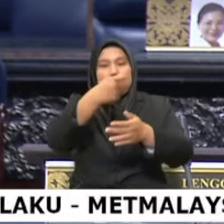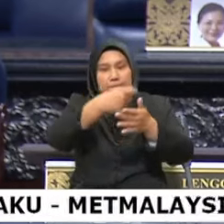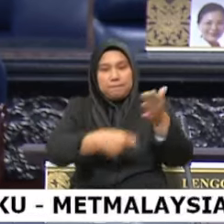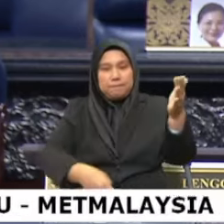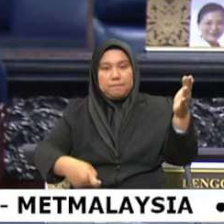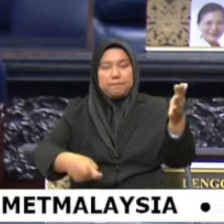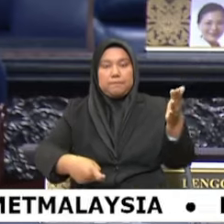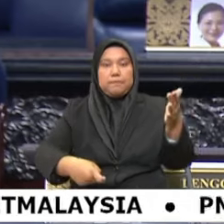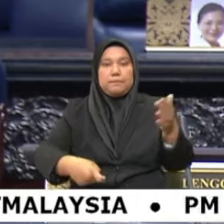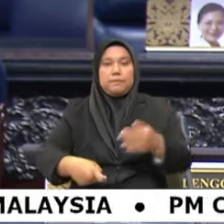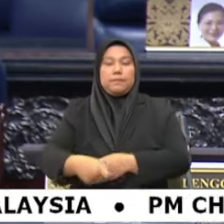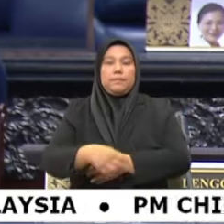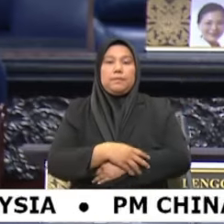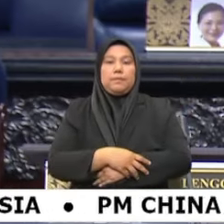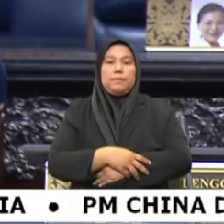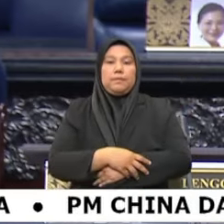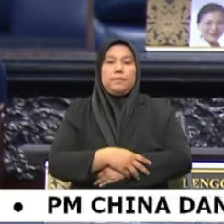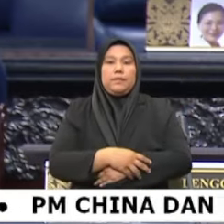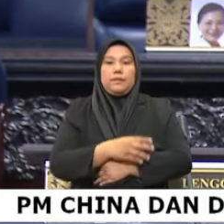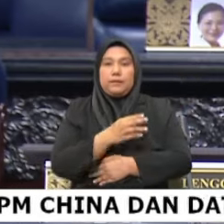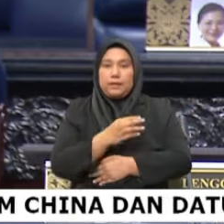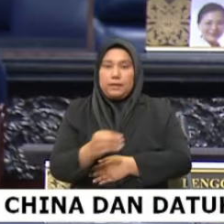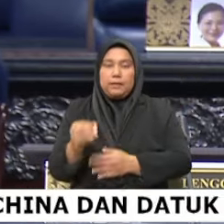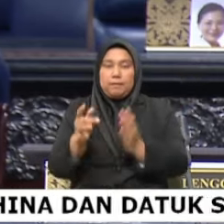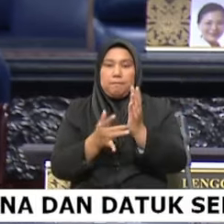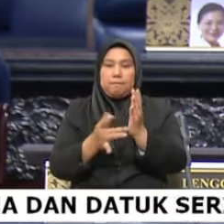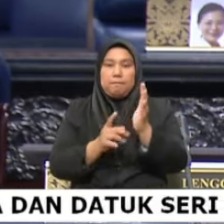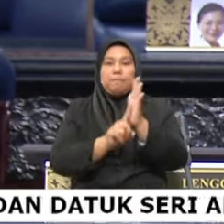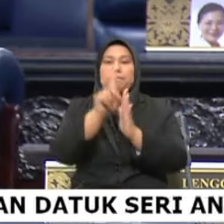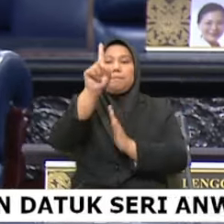juga dengan konten teknologi yang lebih tinggi. Terima kasih.